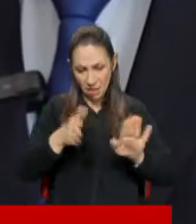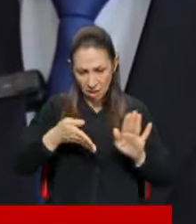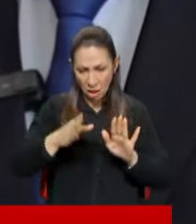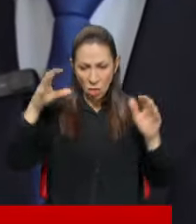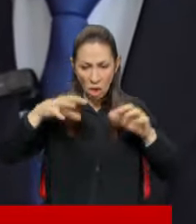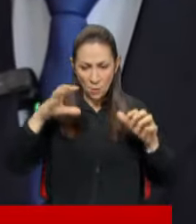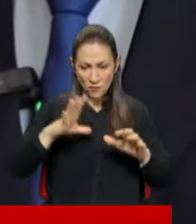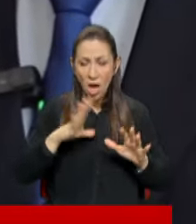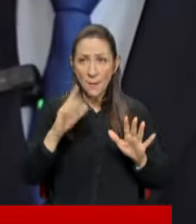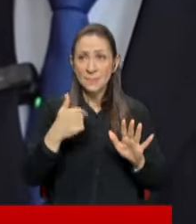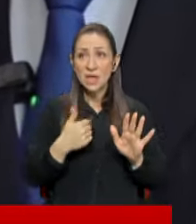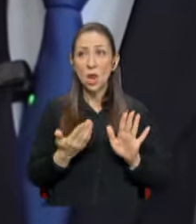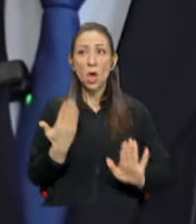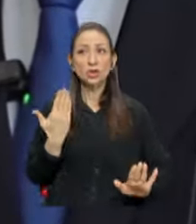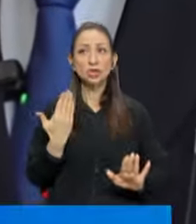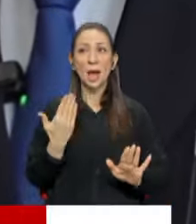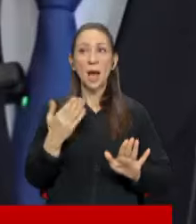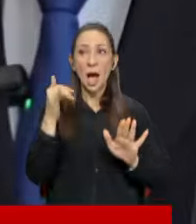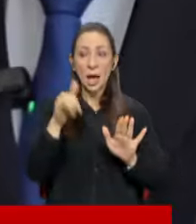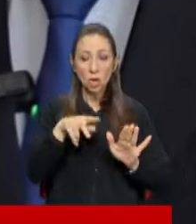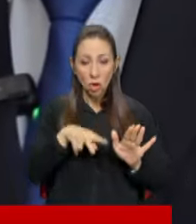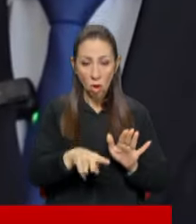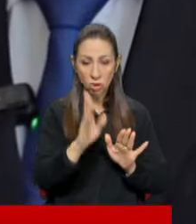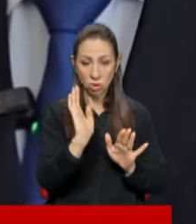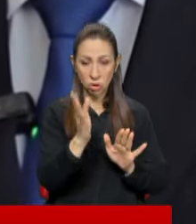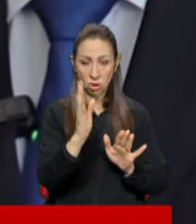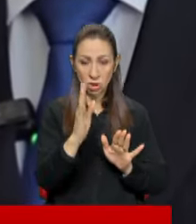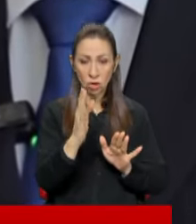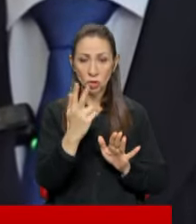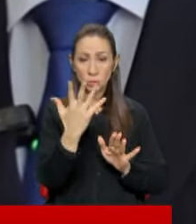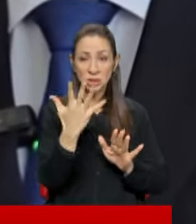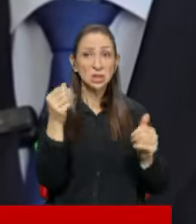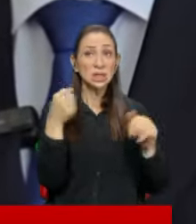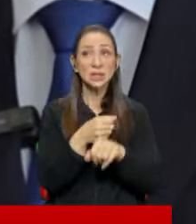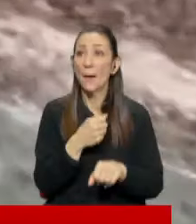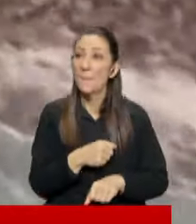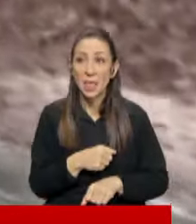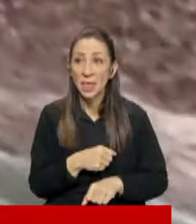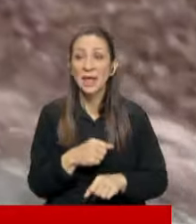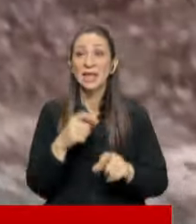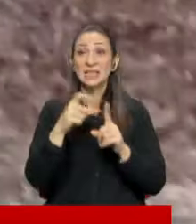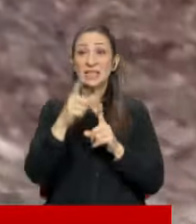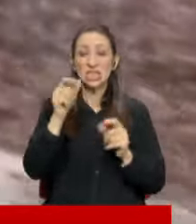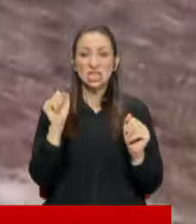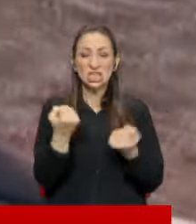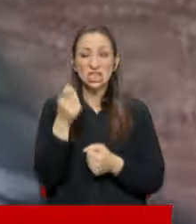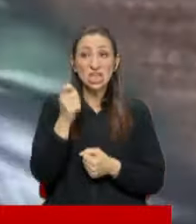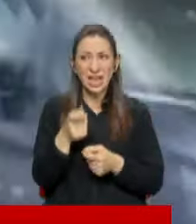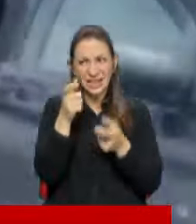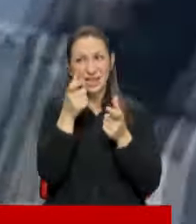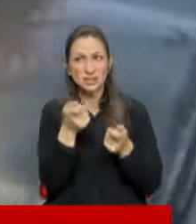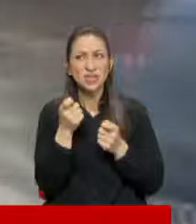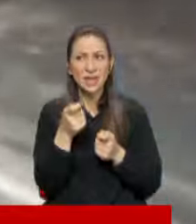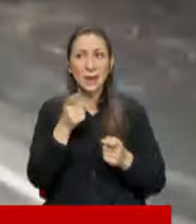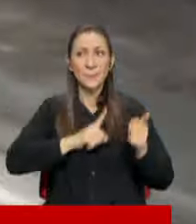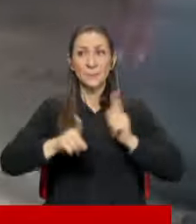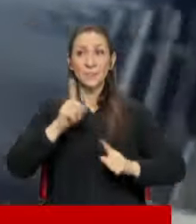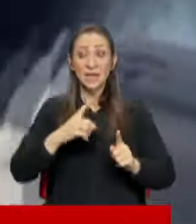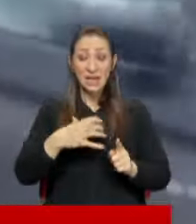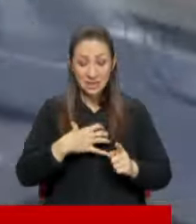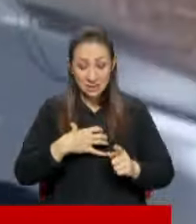da vardı fakat bizden önce aynı yol üzerinde 3-5 kaza daha olmuş. Desteci kış şartlarına dikkat çekti. Adayların